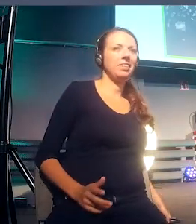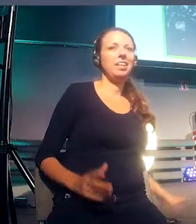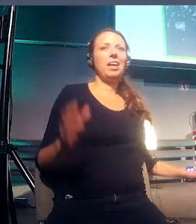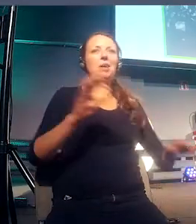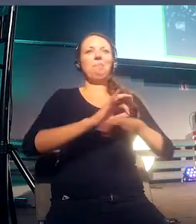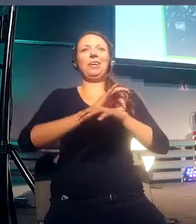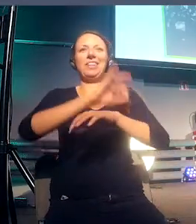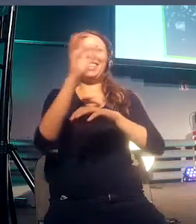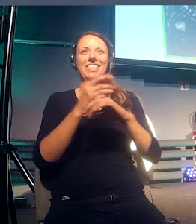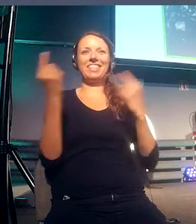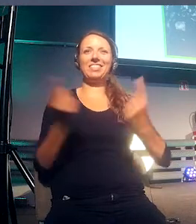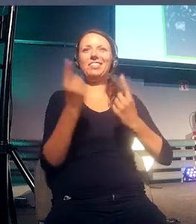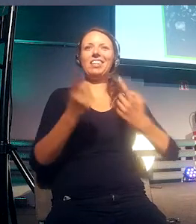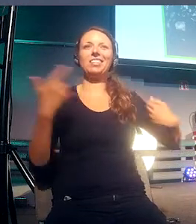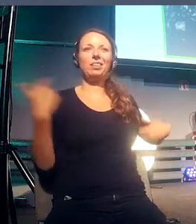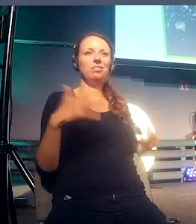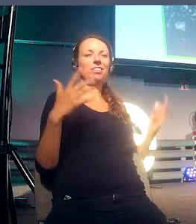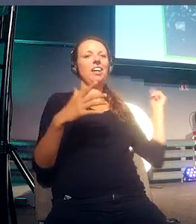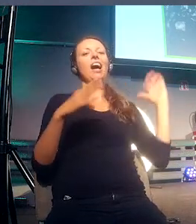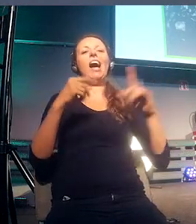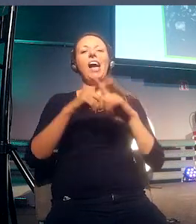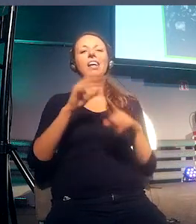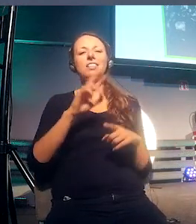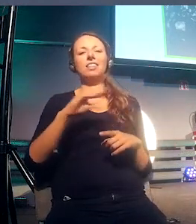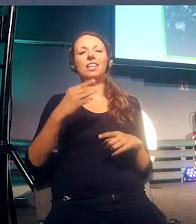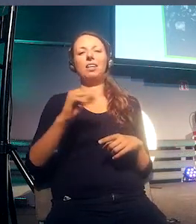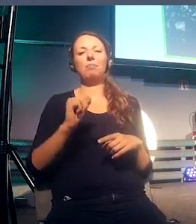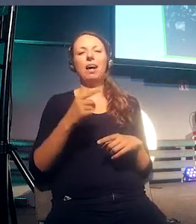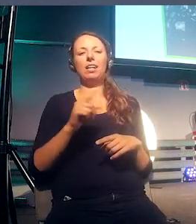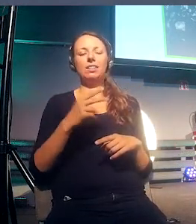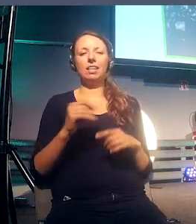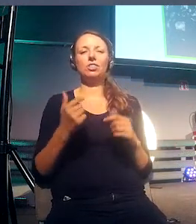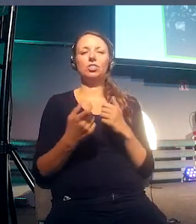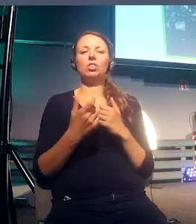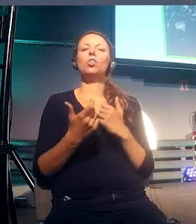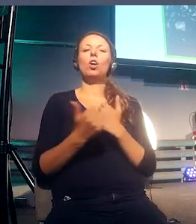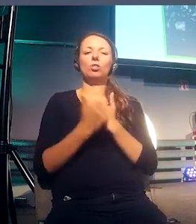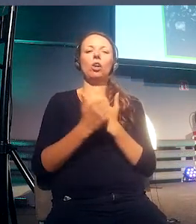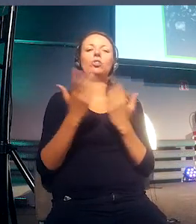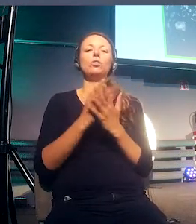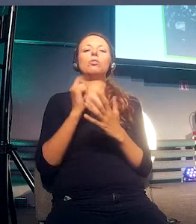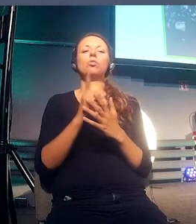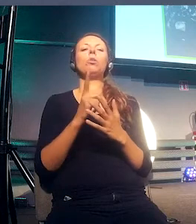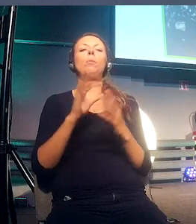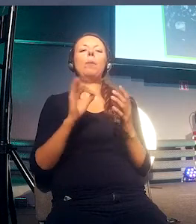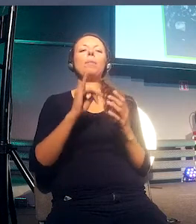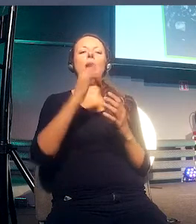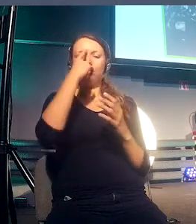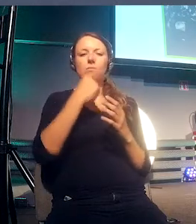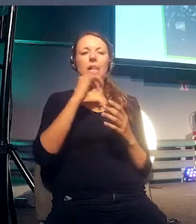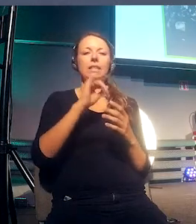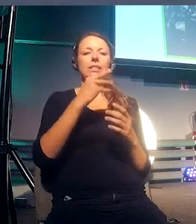często w pracy nad projektem wydarza się coś takiego, że projektujemy stan interfejsu, który jest najbardziej